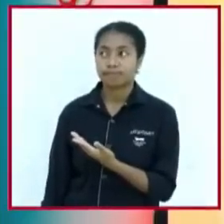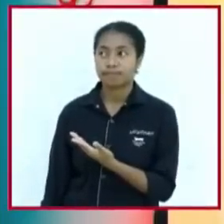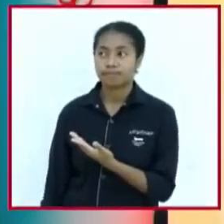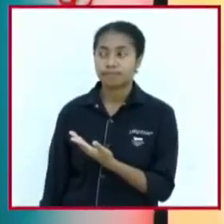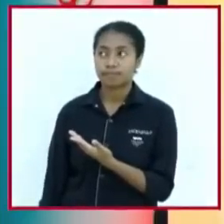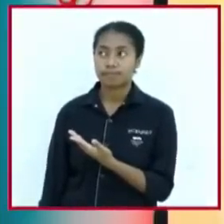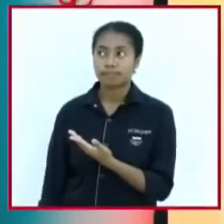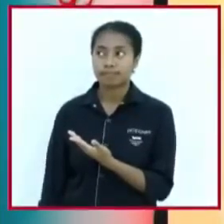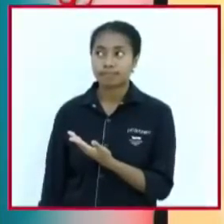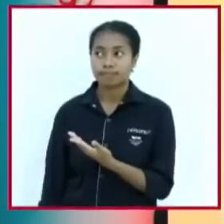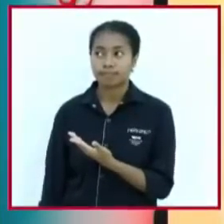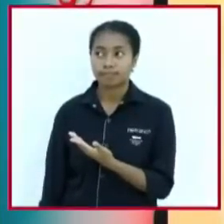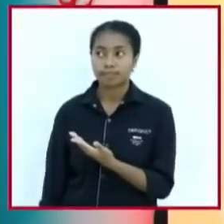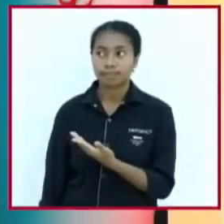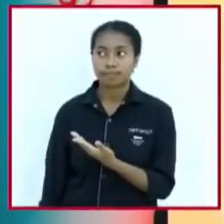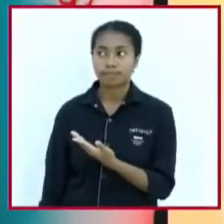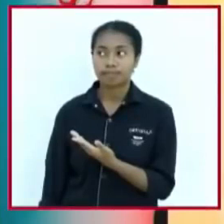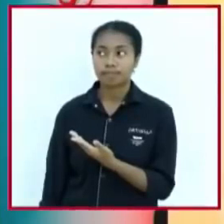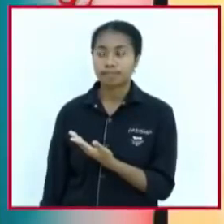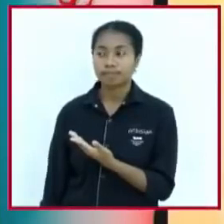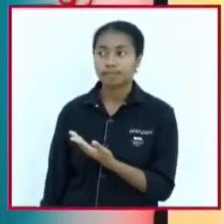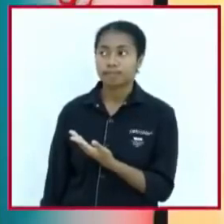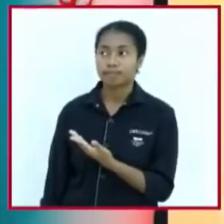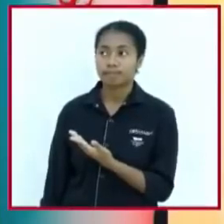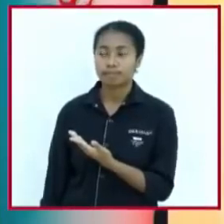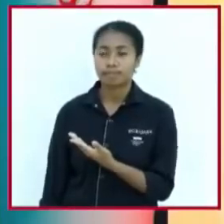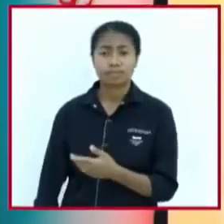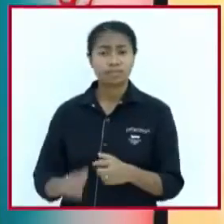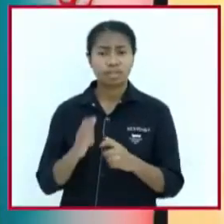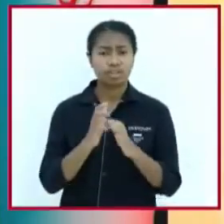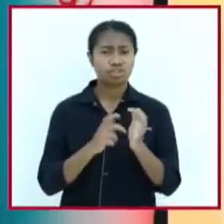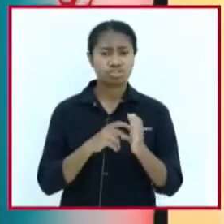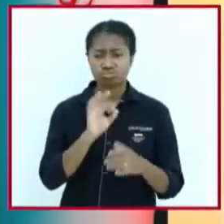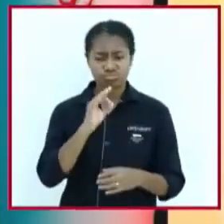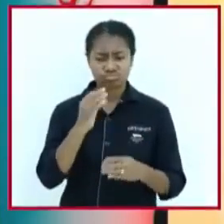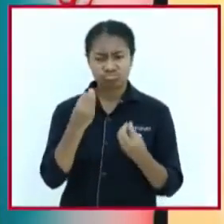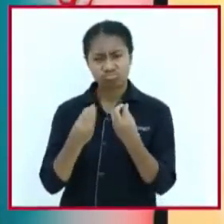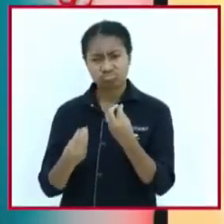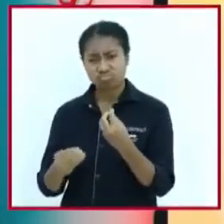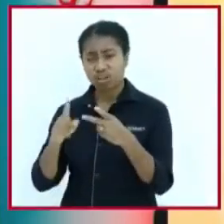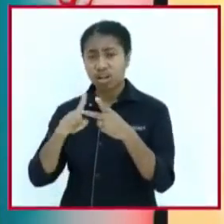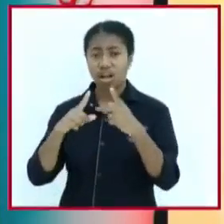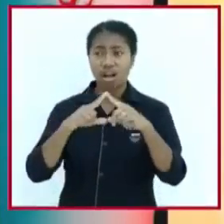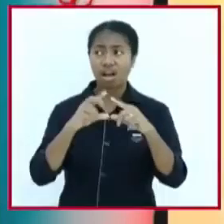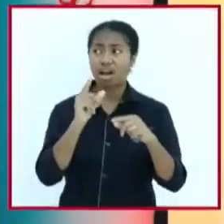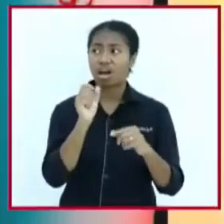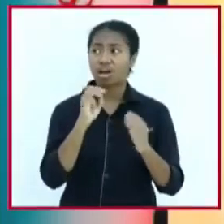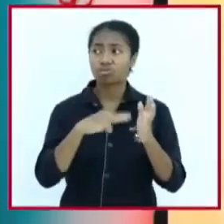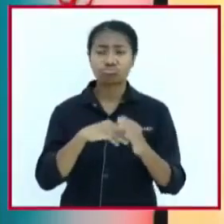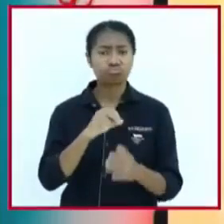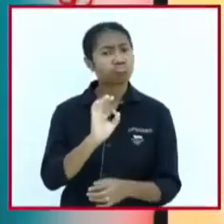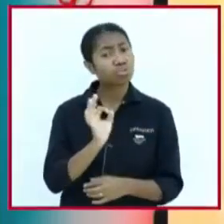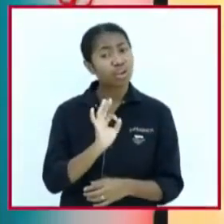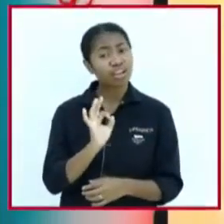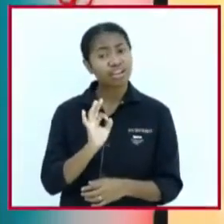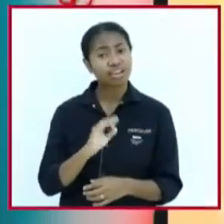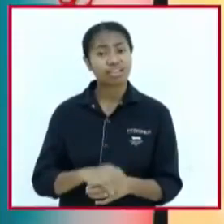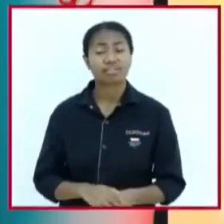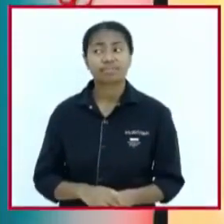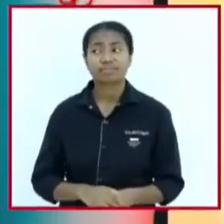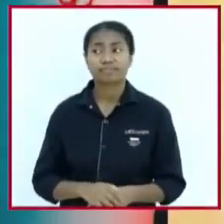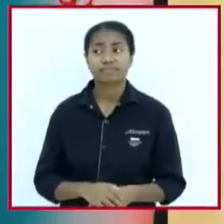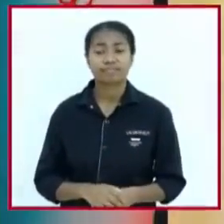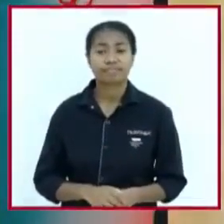tidak dikatakan menurut peraturan harum Hai Yesus bukan rapper terhang tapi markisa the Battles kita